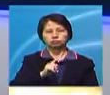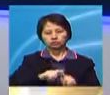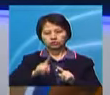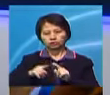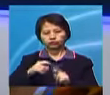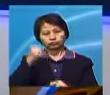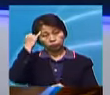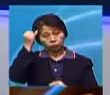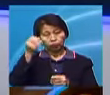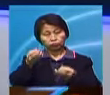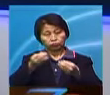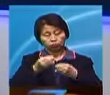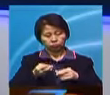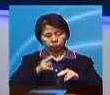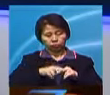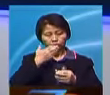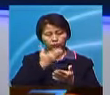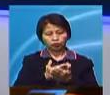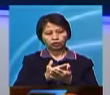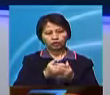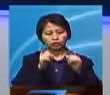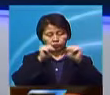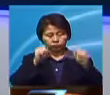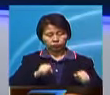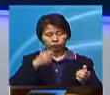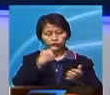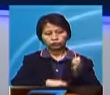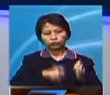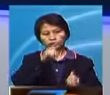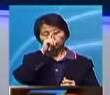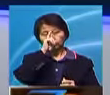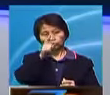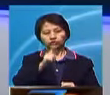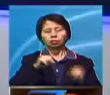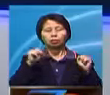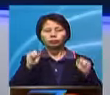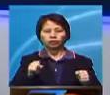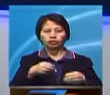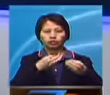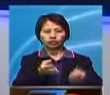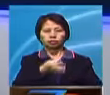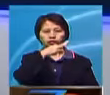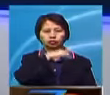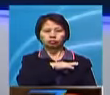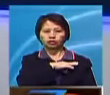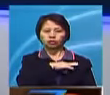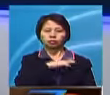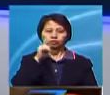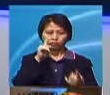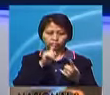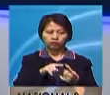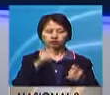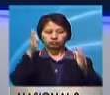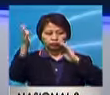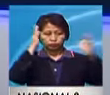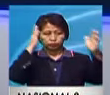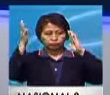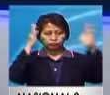cadangan diberikan untuk menambah baik sistem percukaian itu bagi memastikan ia dapat memberi manfaat sepenuhnya kepada